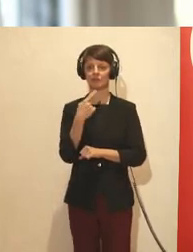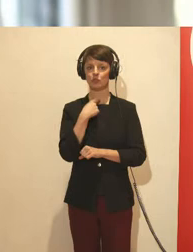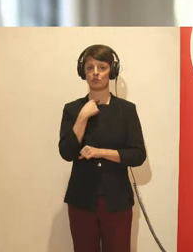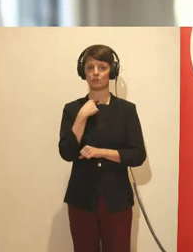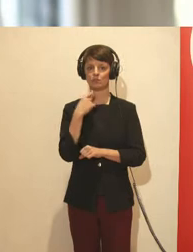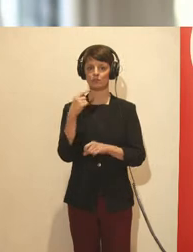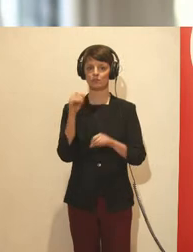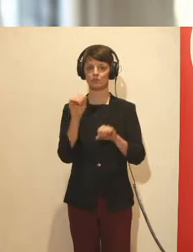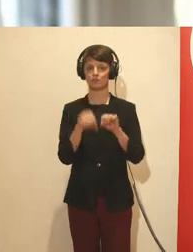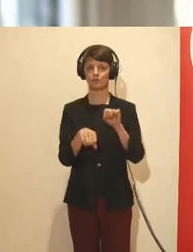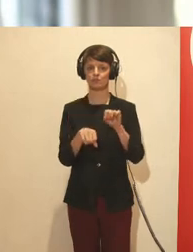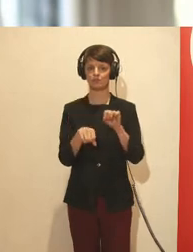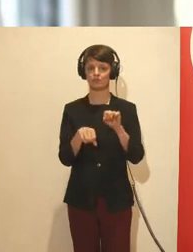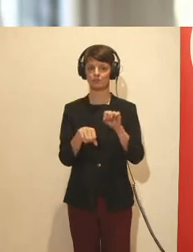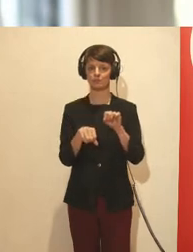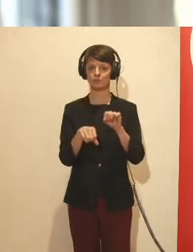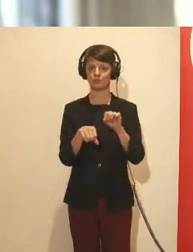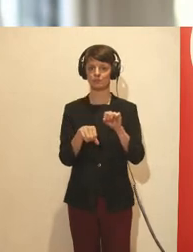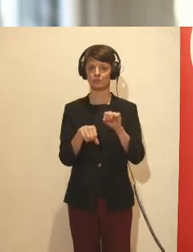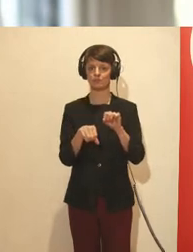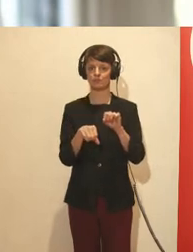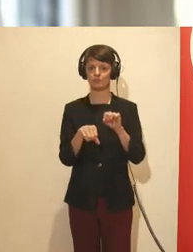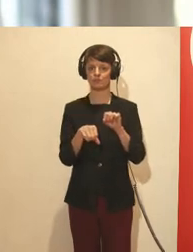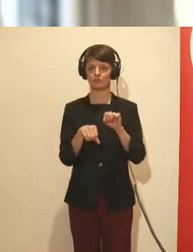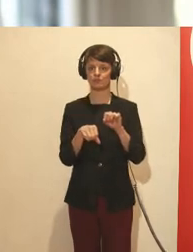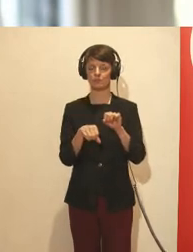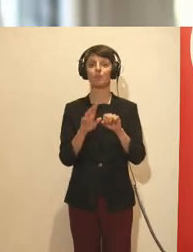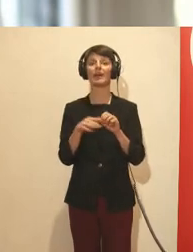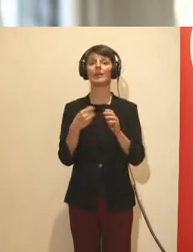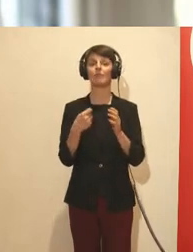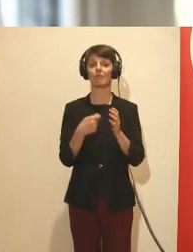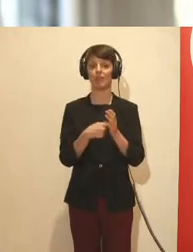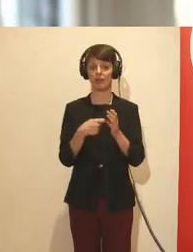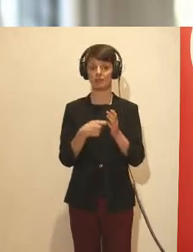es geht bei den werten